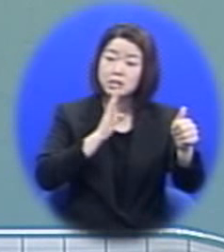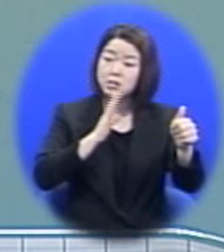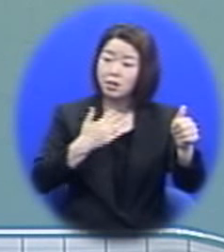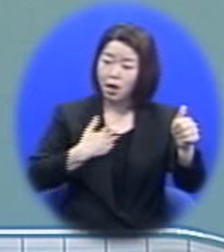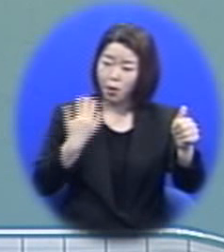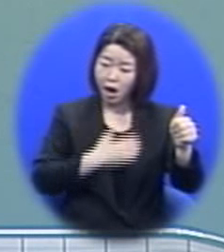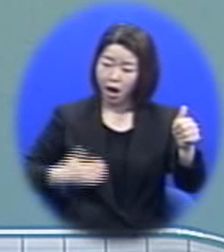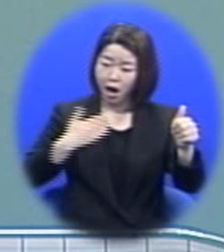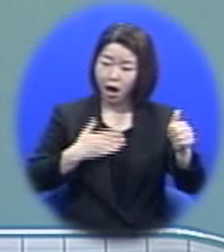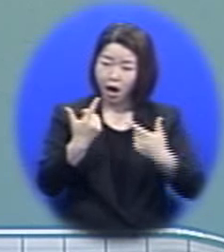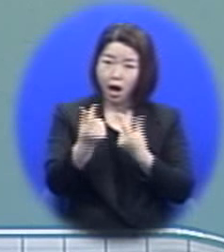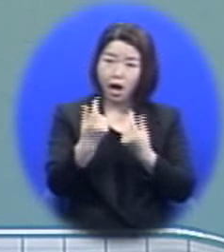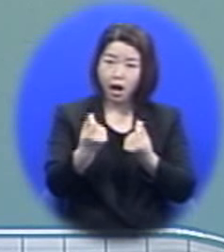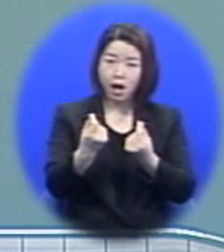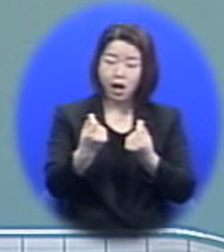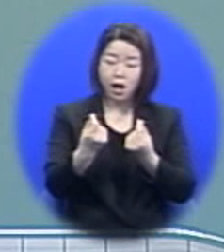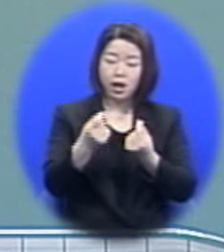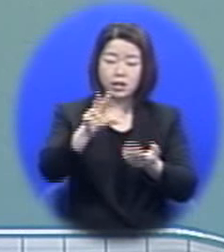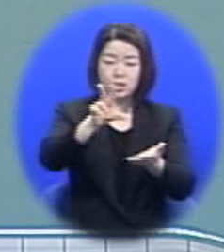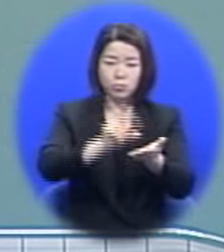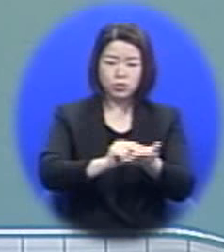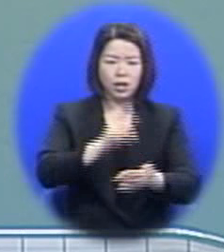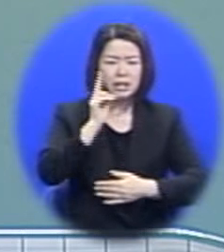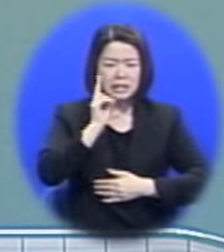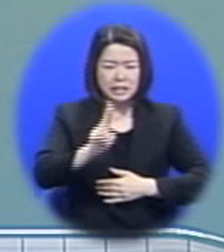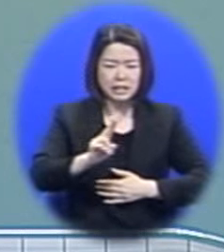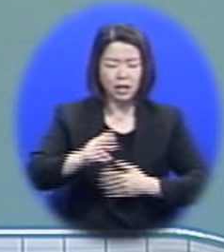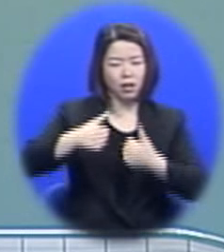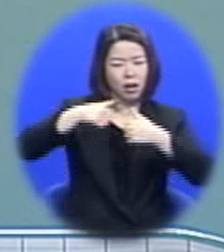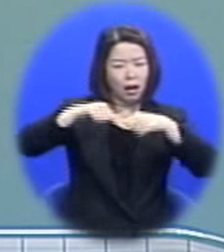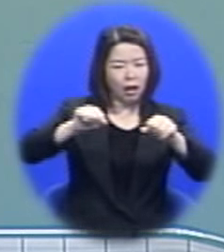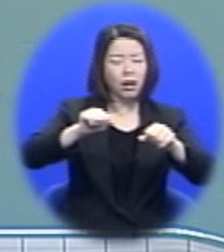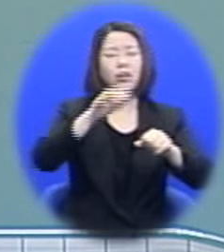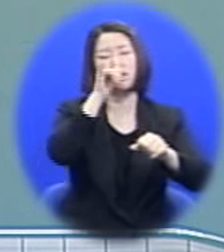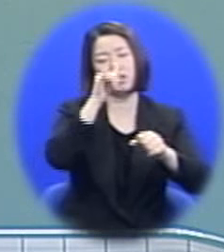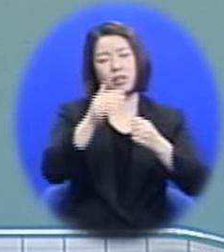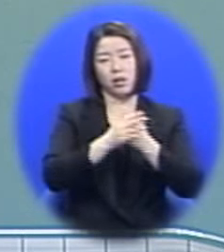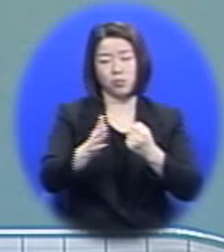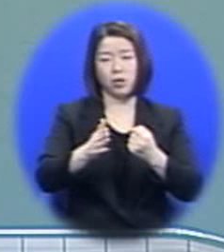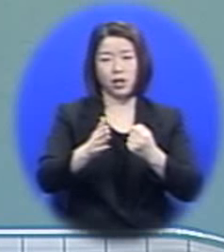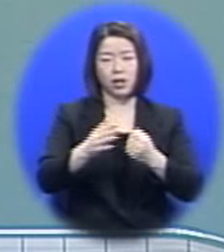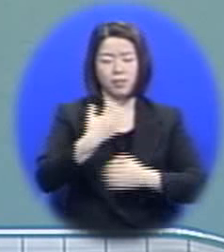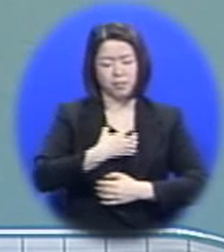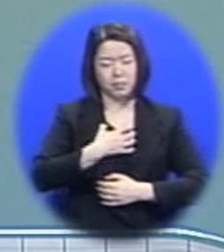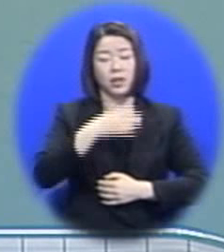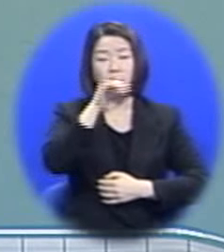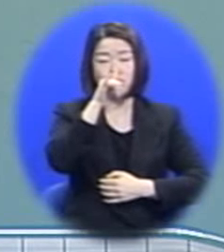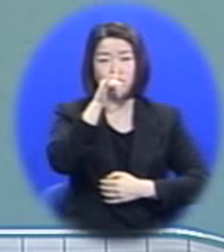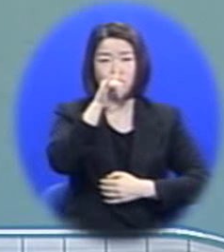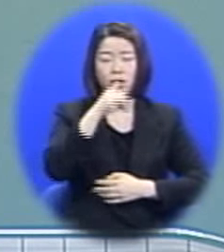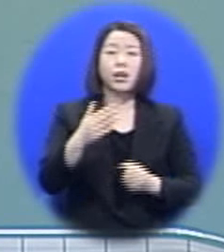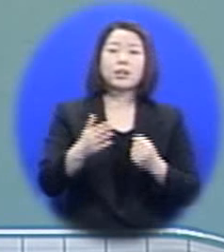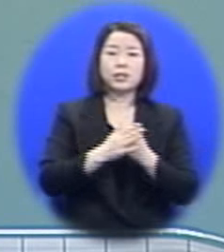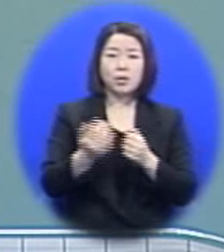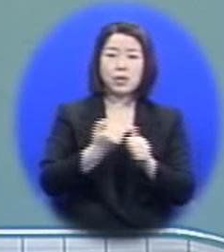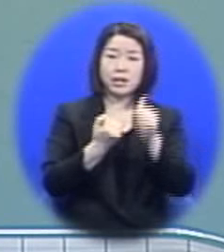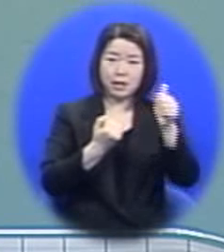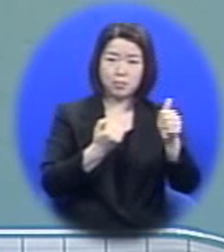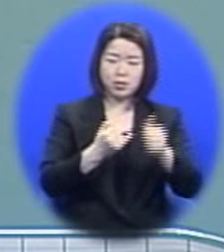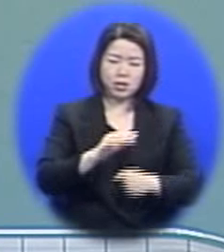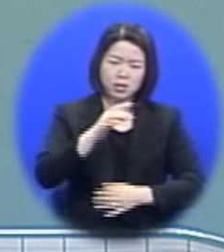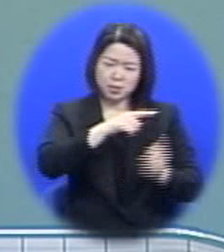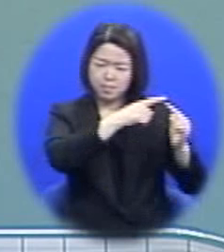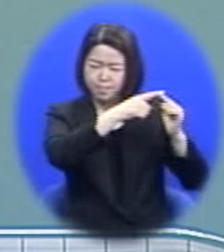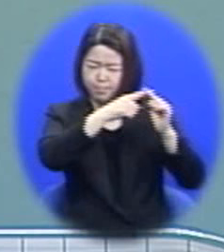몸인가?이 이 문제가 심각하게 깨어진 거예요. 그러니까 남편은 무조건